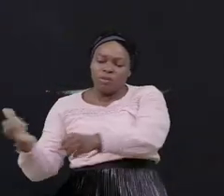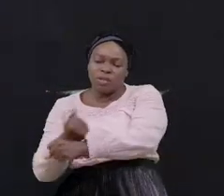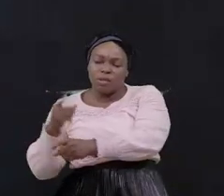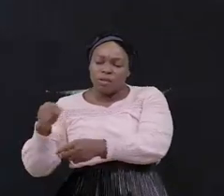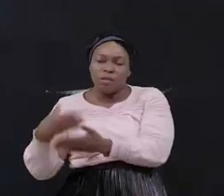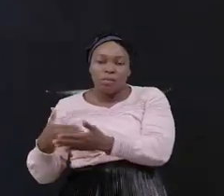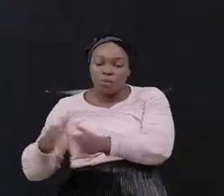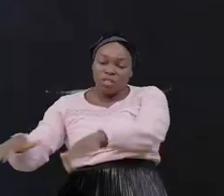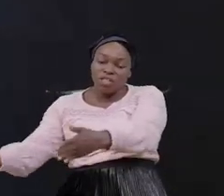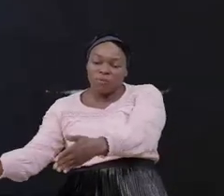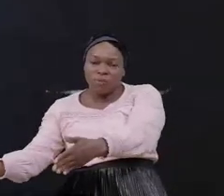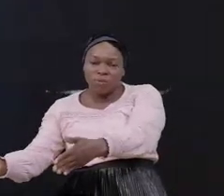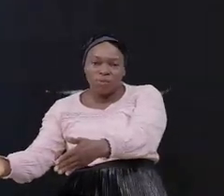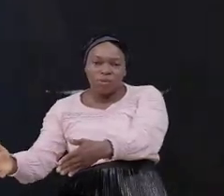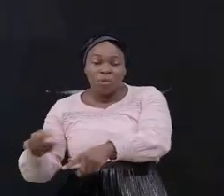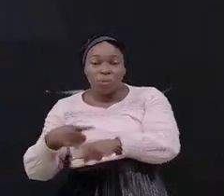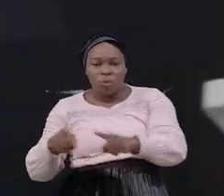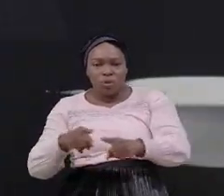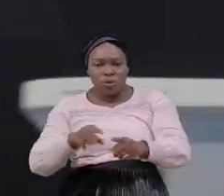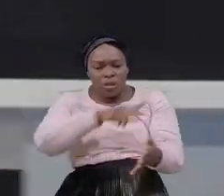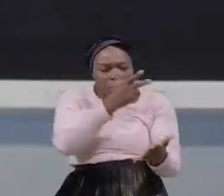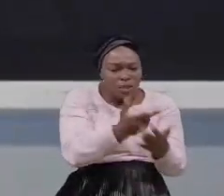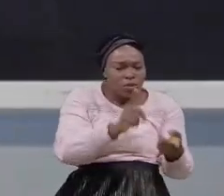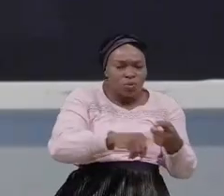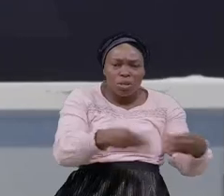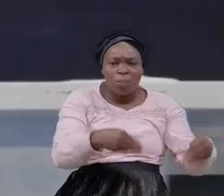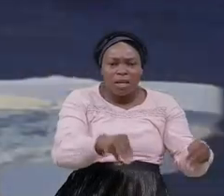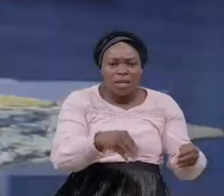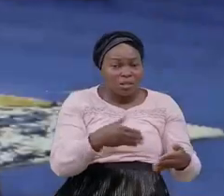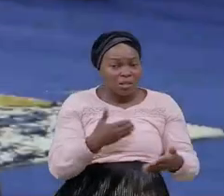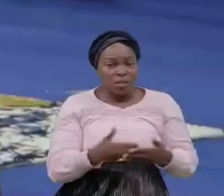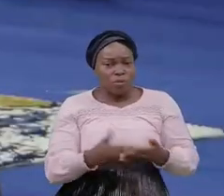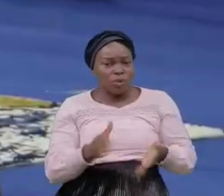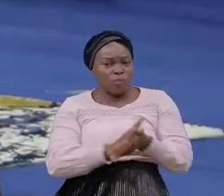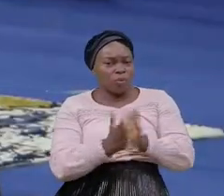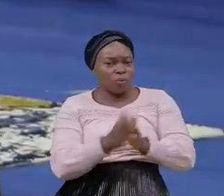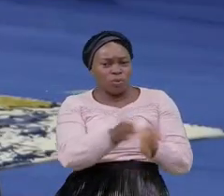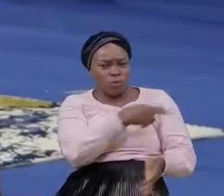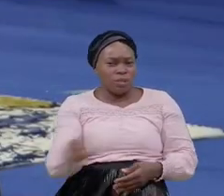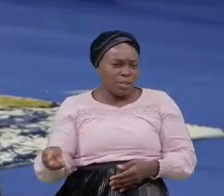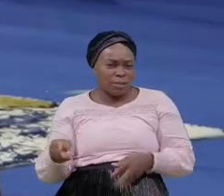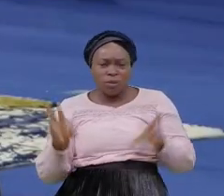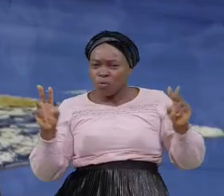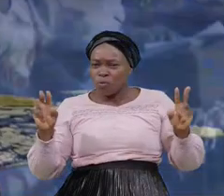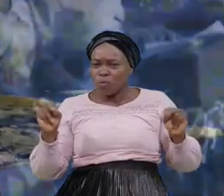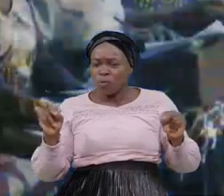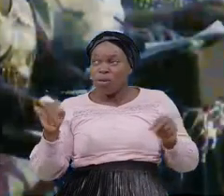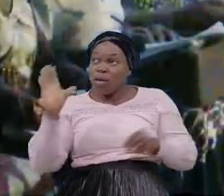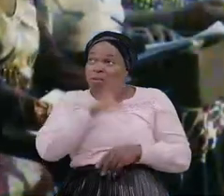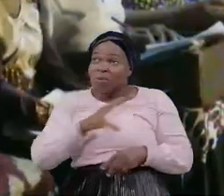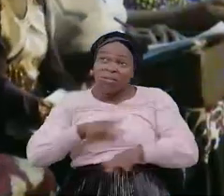acheter. Christ n'a pas de faux billets. Amen. Donnez-moi un bon amen.